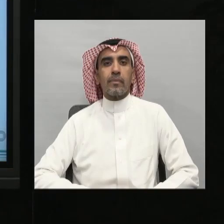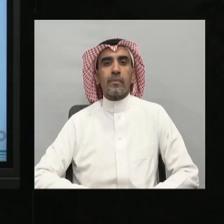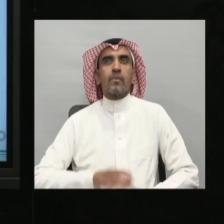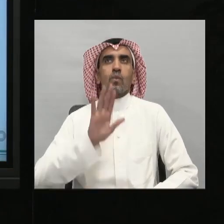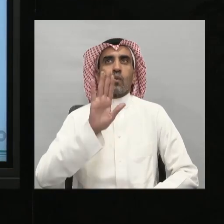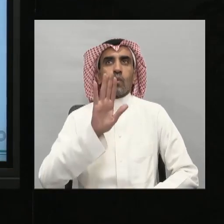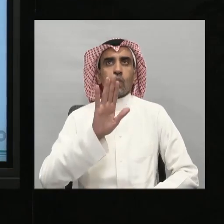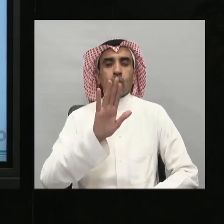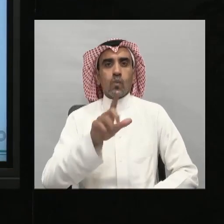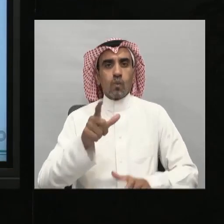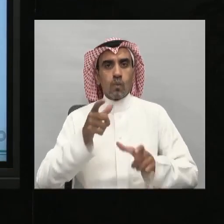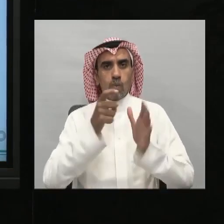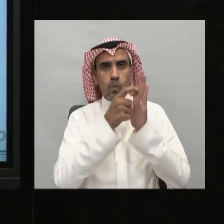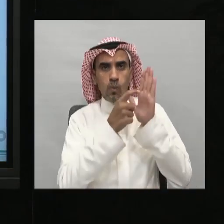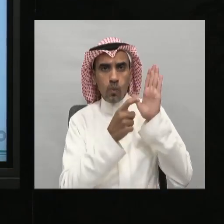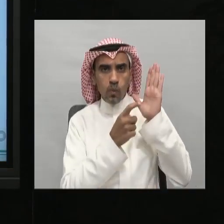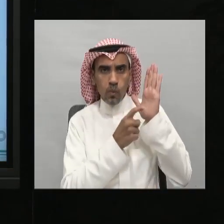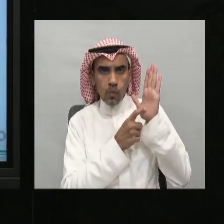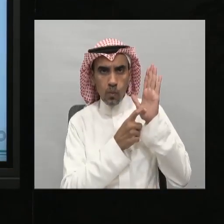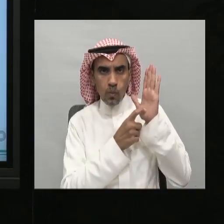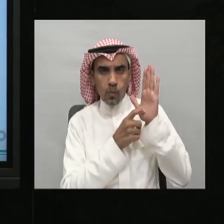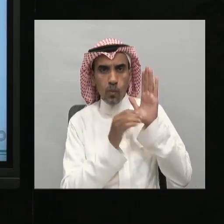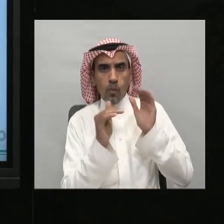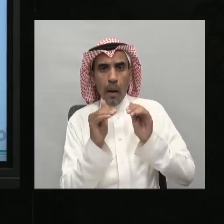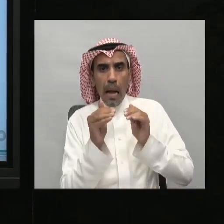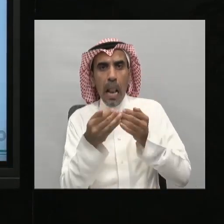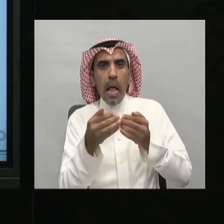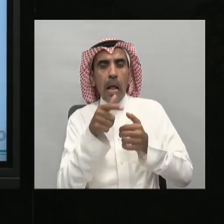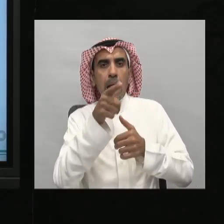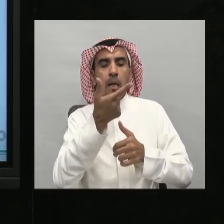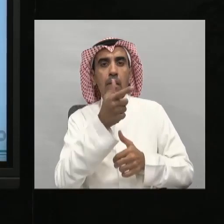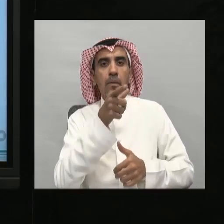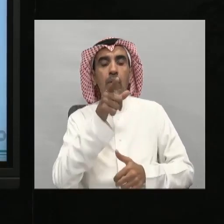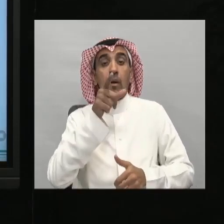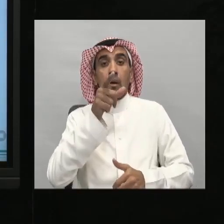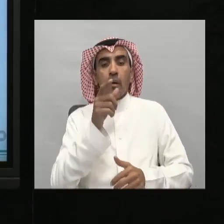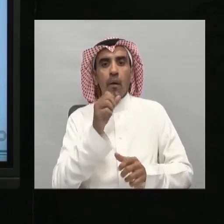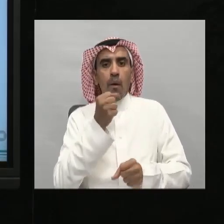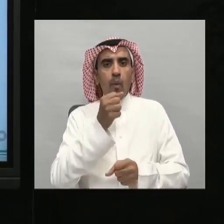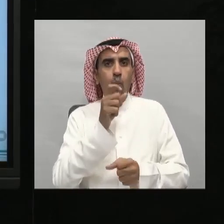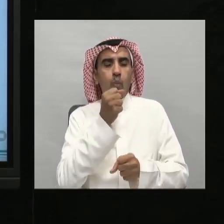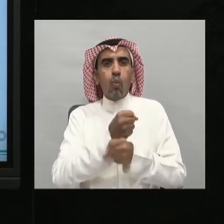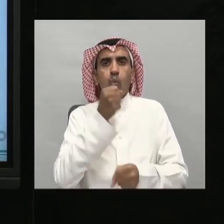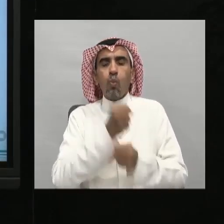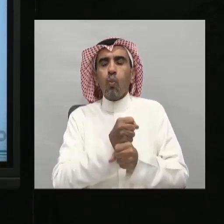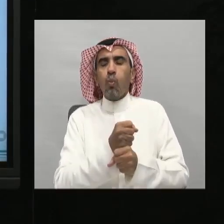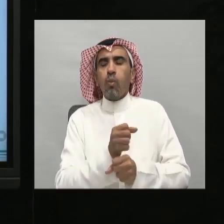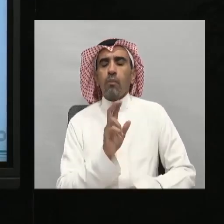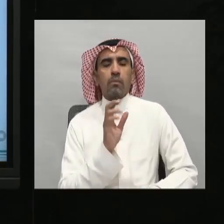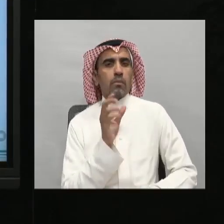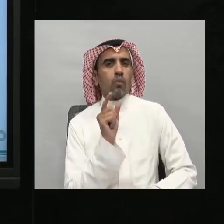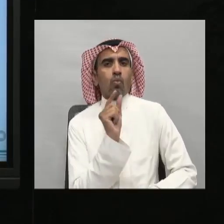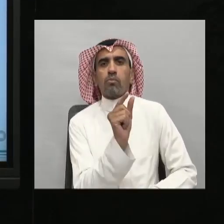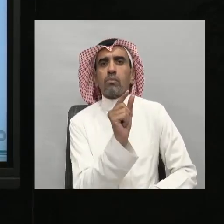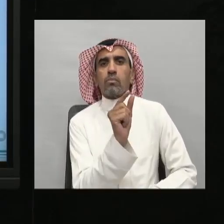تنتظم الطبقتان من الخلايا في اللاسعات في أنسجة لها وظائف ماذا؟ محددة. ذكرنا سابقا أنه